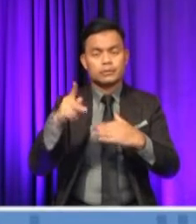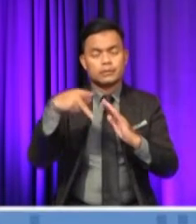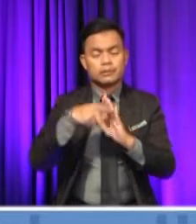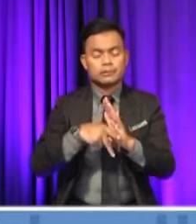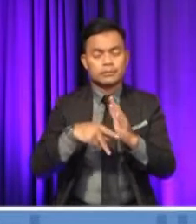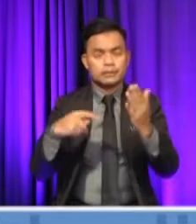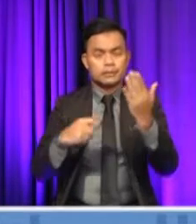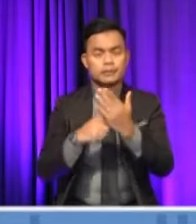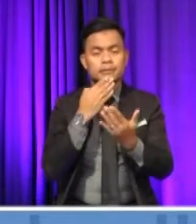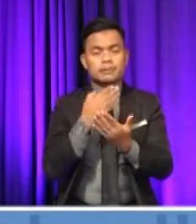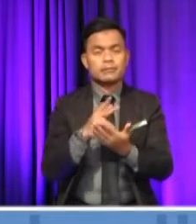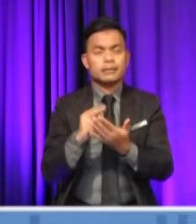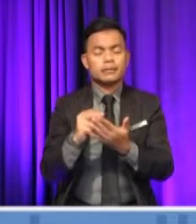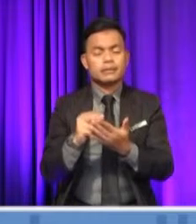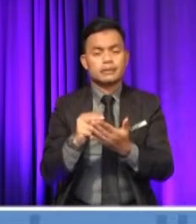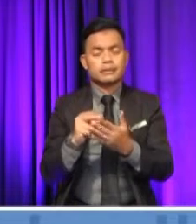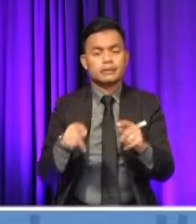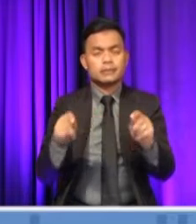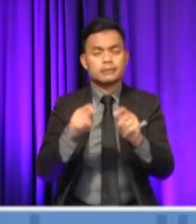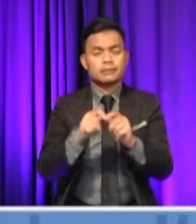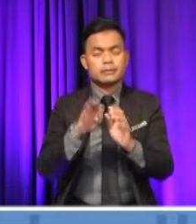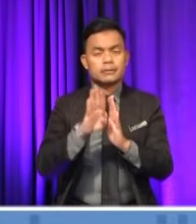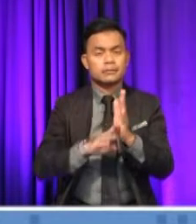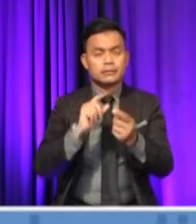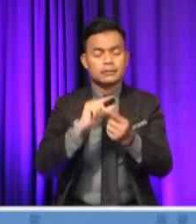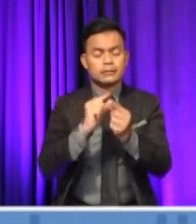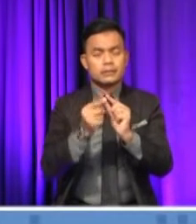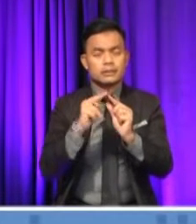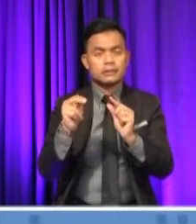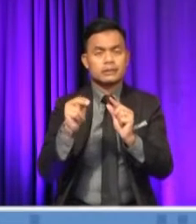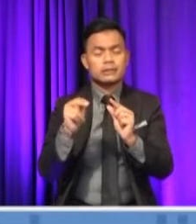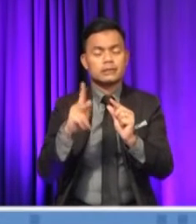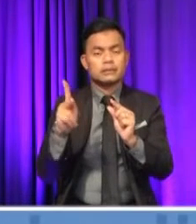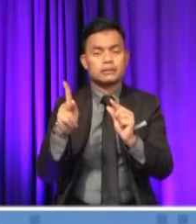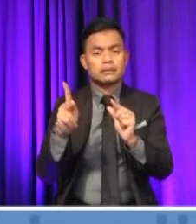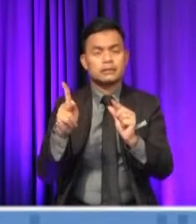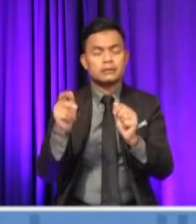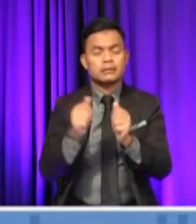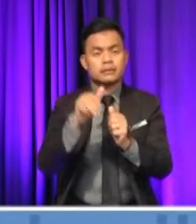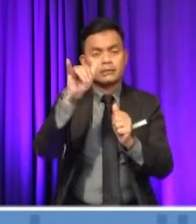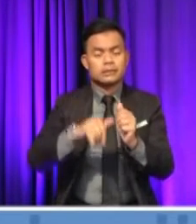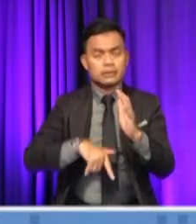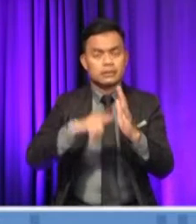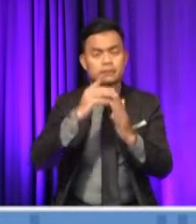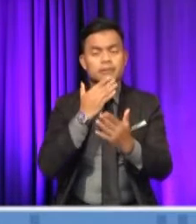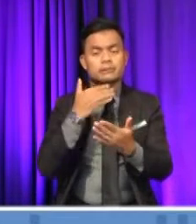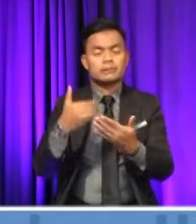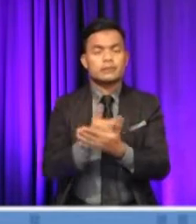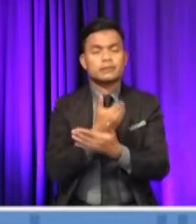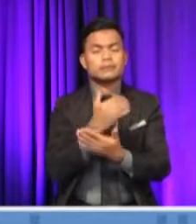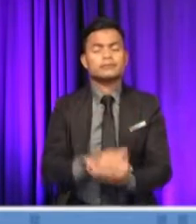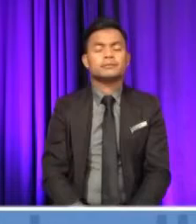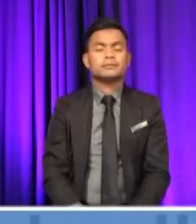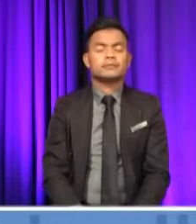seperti menggantikan komponen lama dengan yang lebih baru dan lebih canggih. Okey, betul tak? Okey,